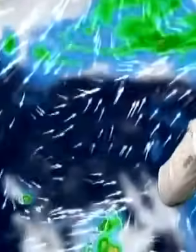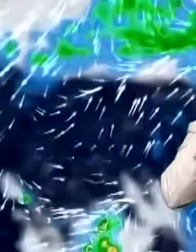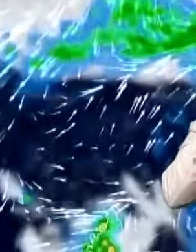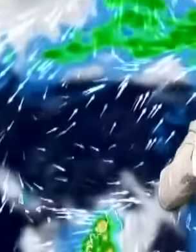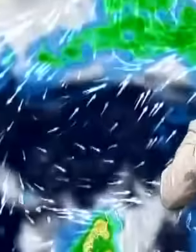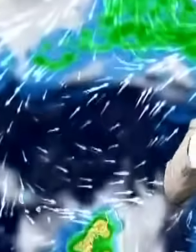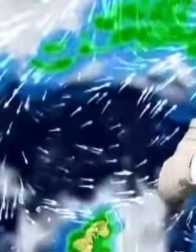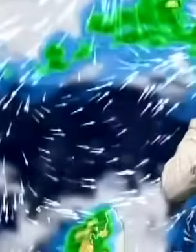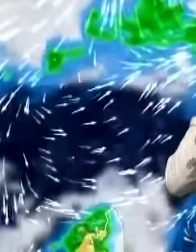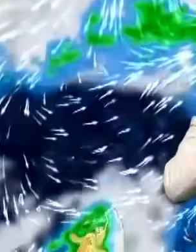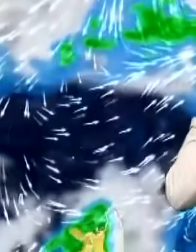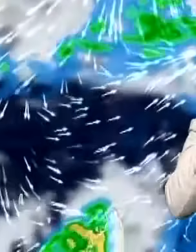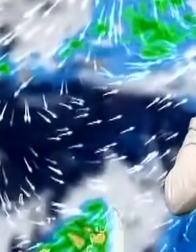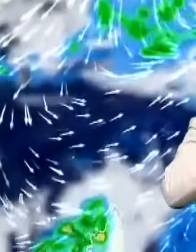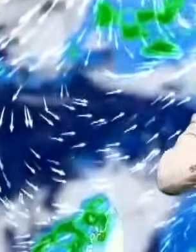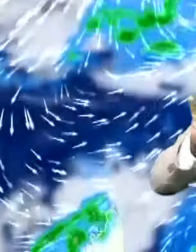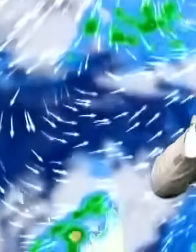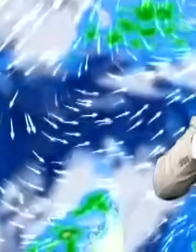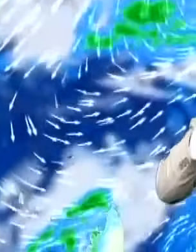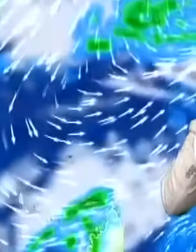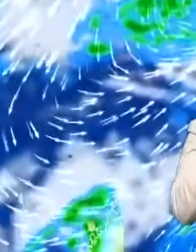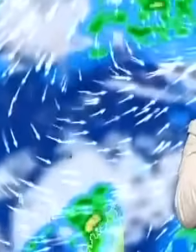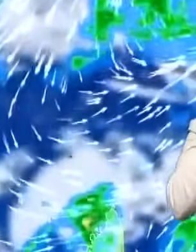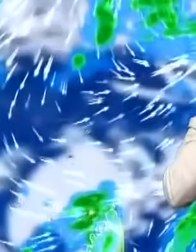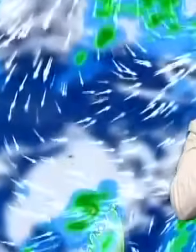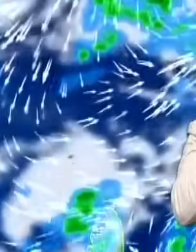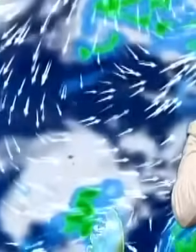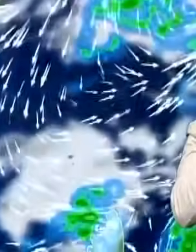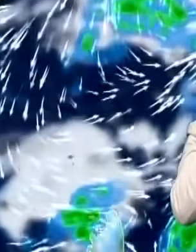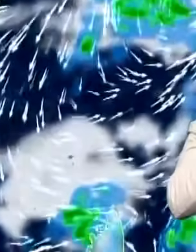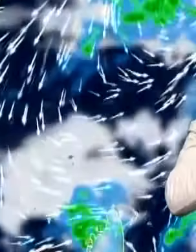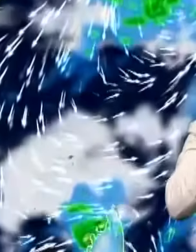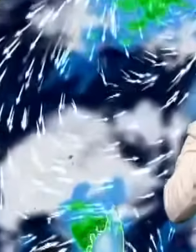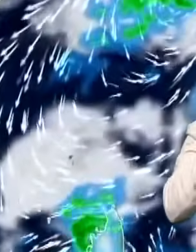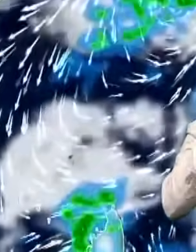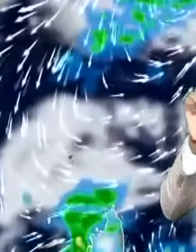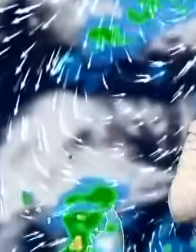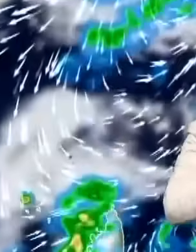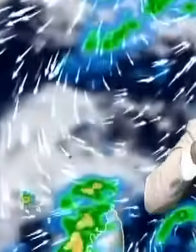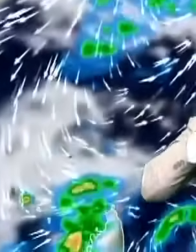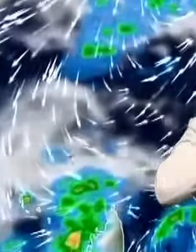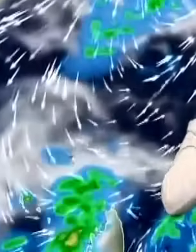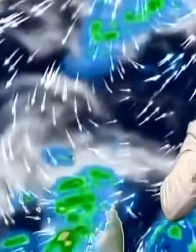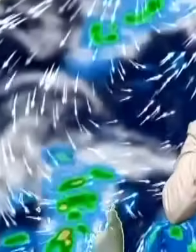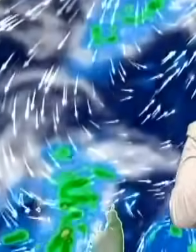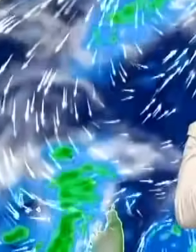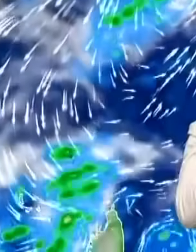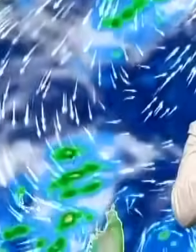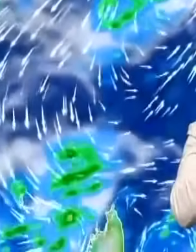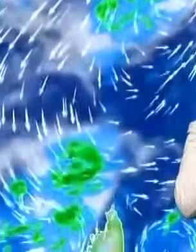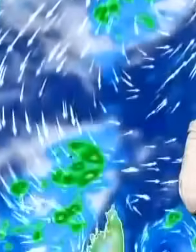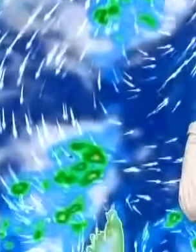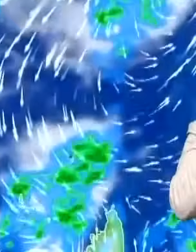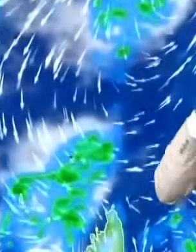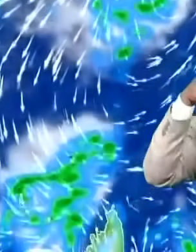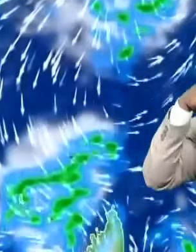tuzakomeza kugira imiyaga ihehereye izaba ituruka mu bice by'Iburasirazuba bw'igihugu cyacu, ikazatuma tugira n'amahirwe yo kugira imvura